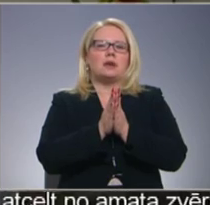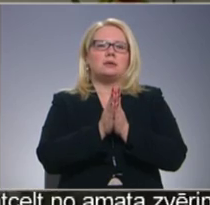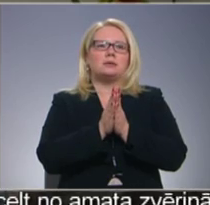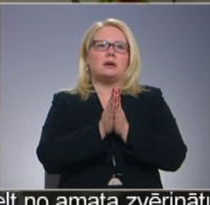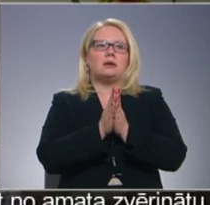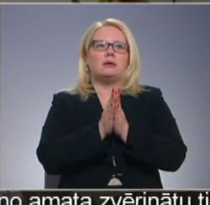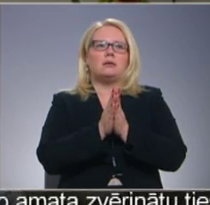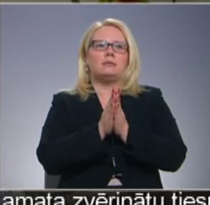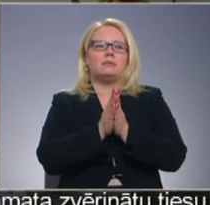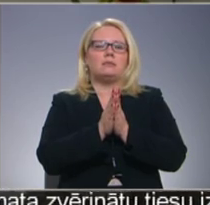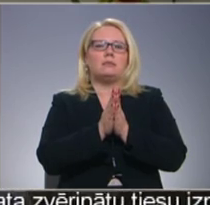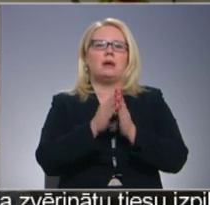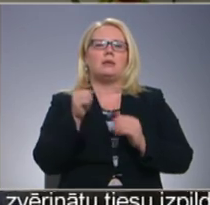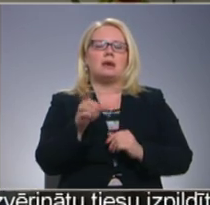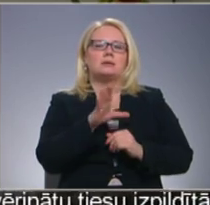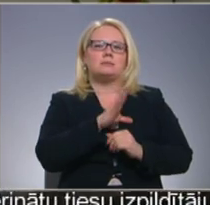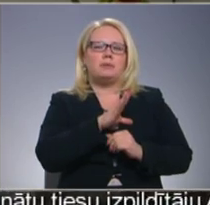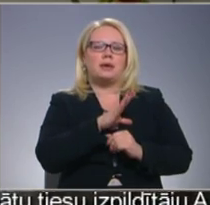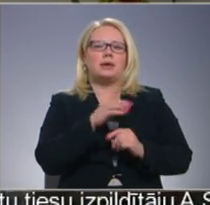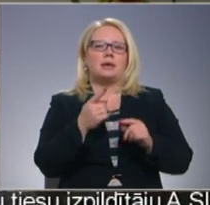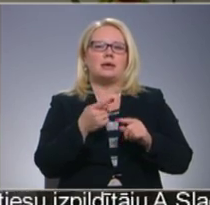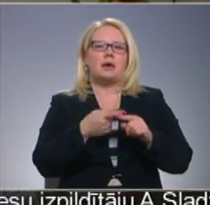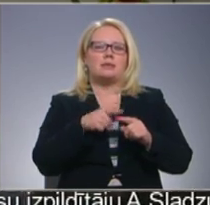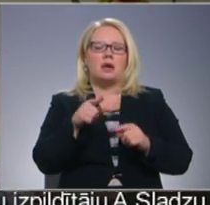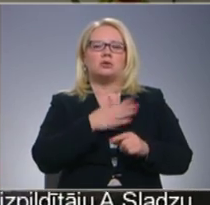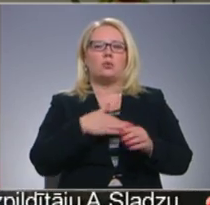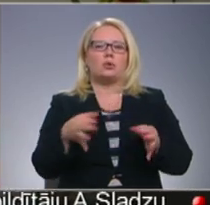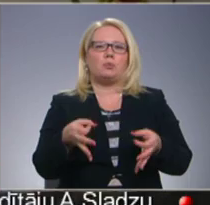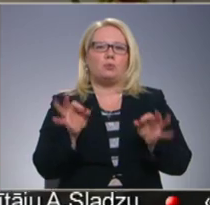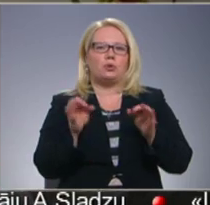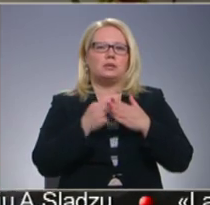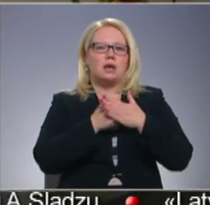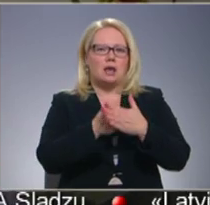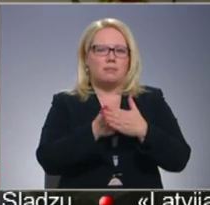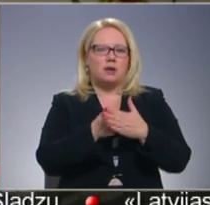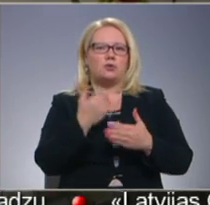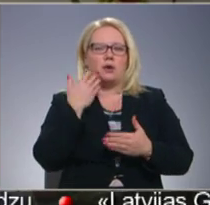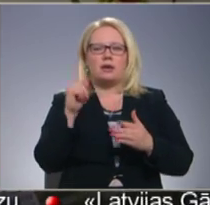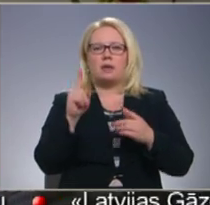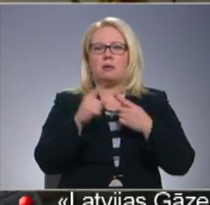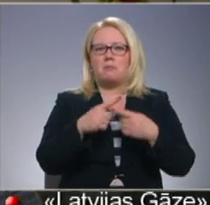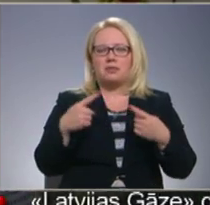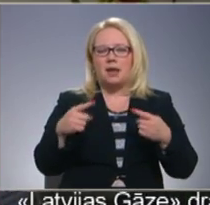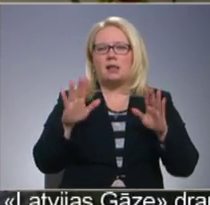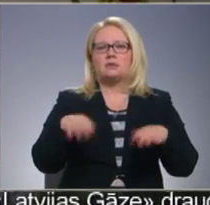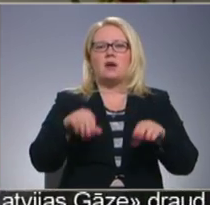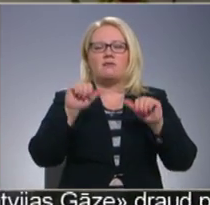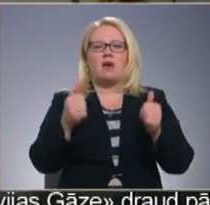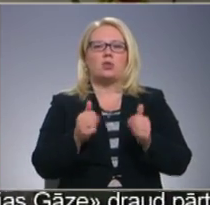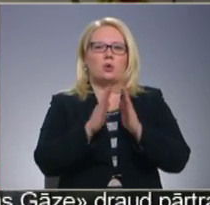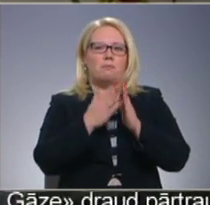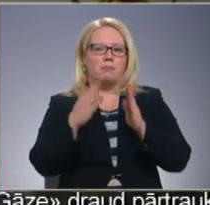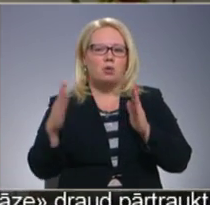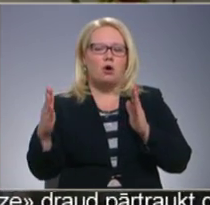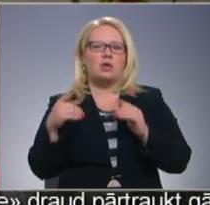un tas bija tāds ļoti būtisks atbalsts, jo tad, kad ir materiāls, ka tu vari veidot biblioteku, tad